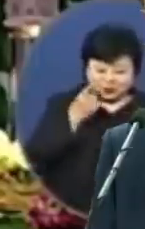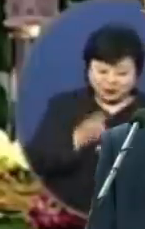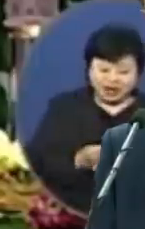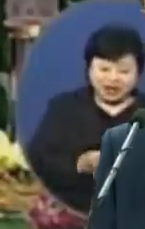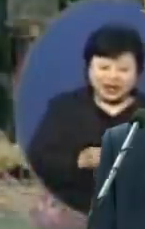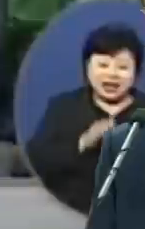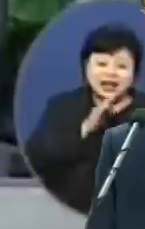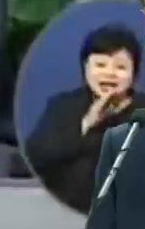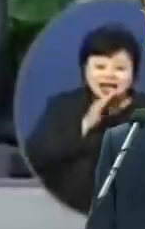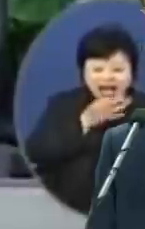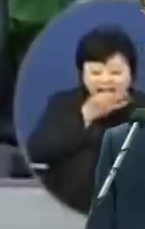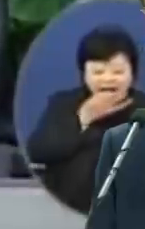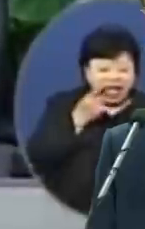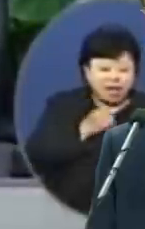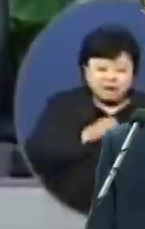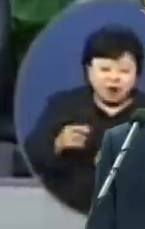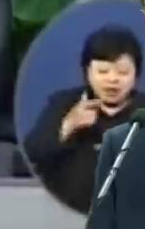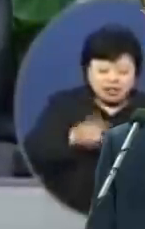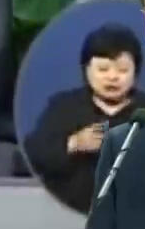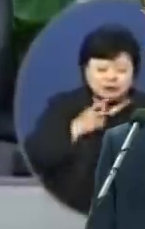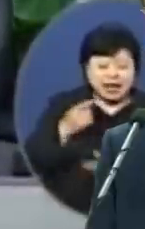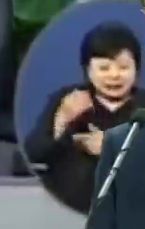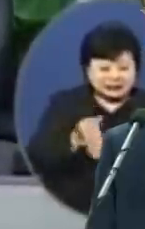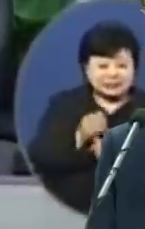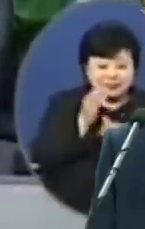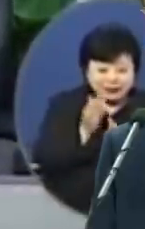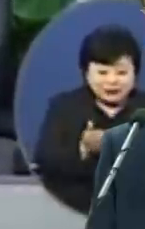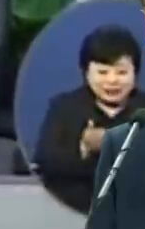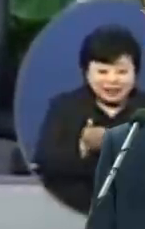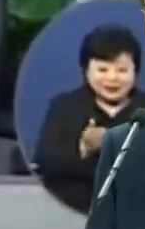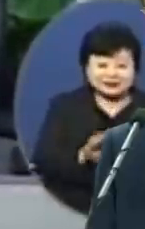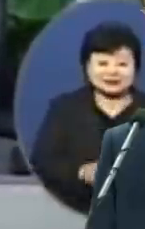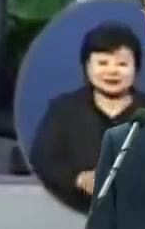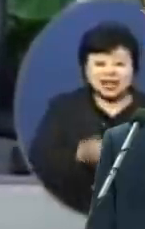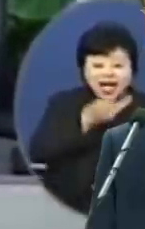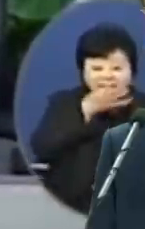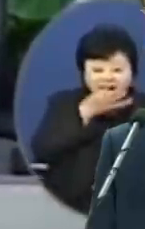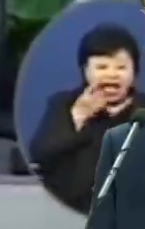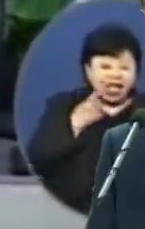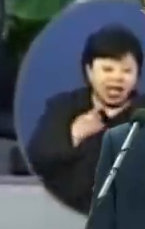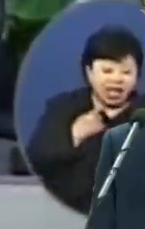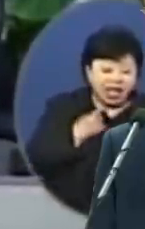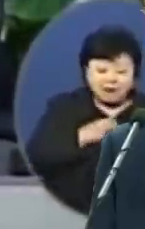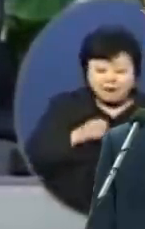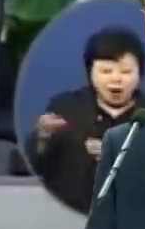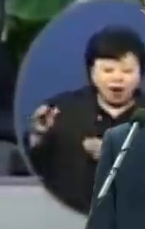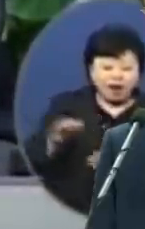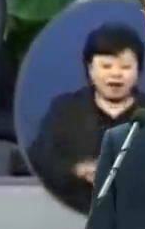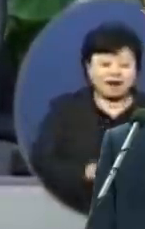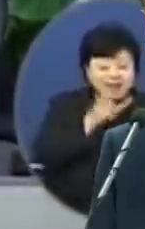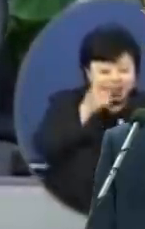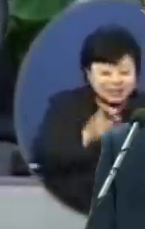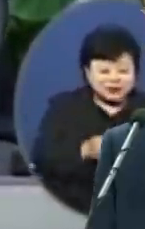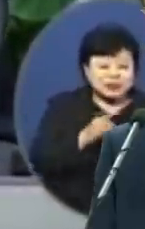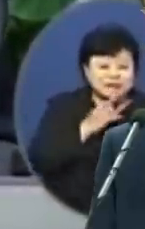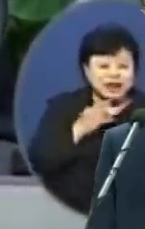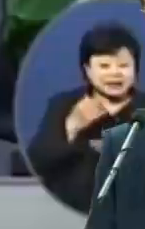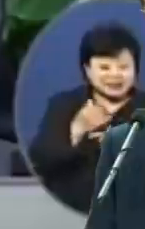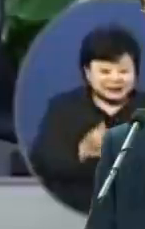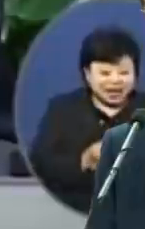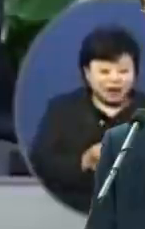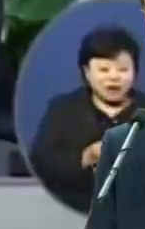탐심과 욕심을 버리고 예수님을만 의지하십시다. 탐심과 욕심은 내가 던져버리고 예수님만